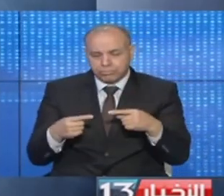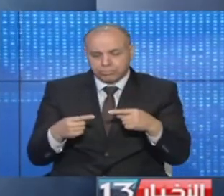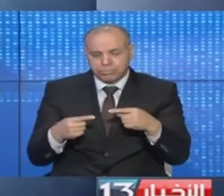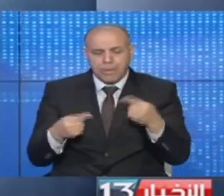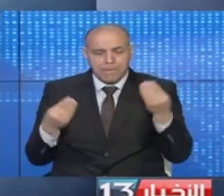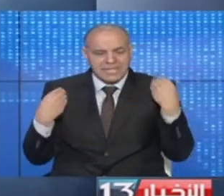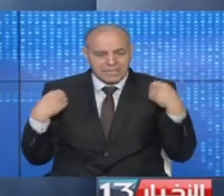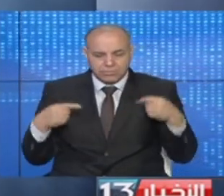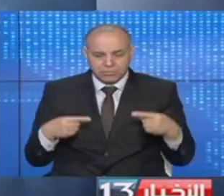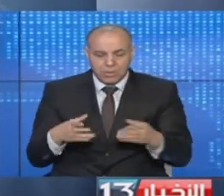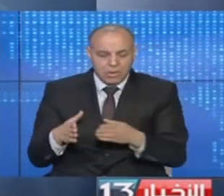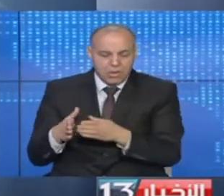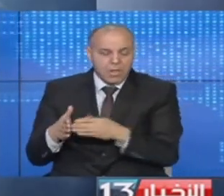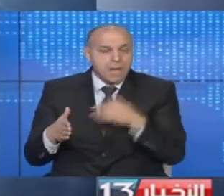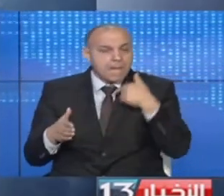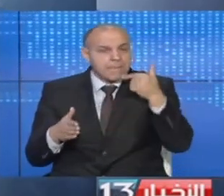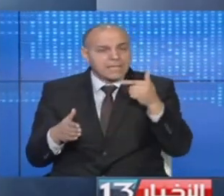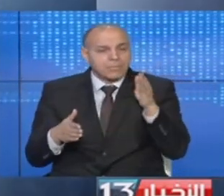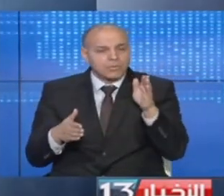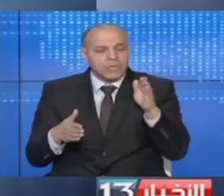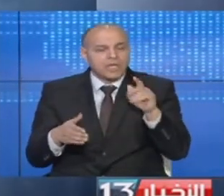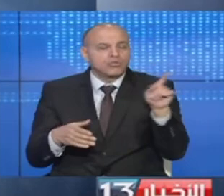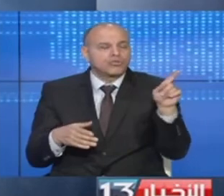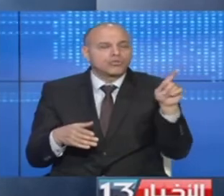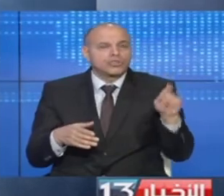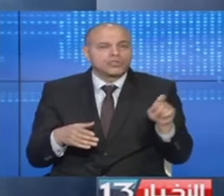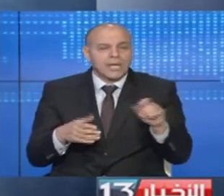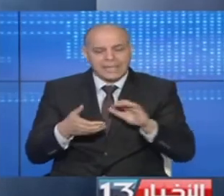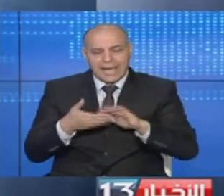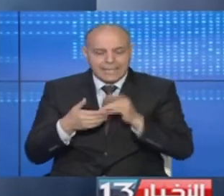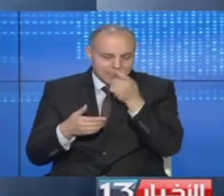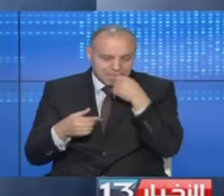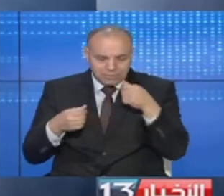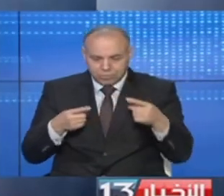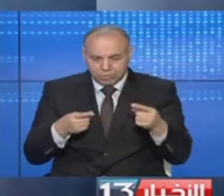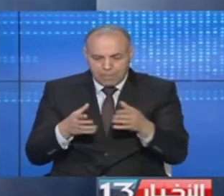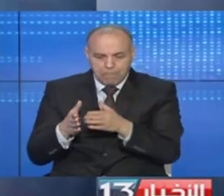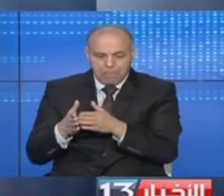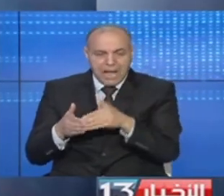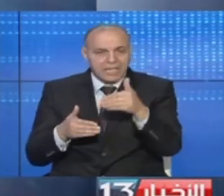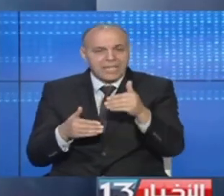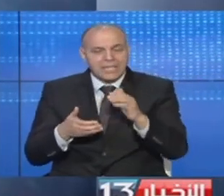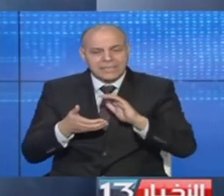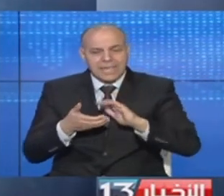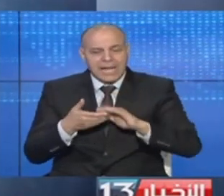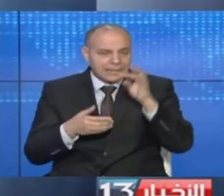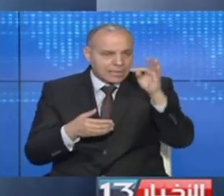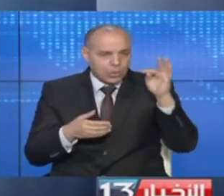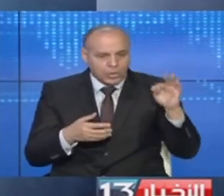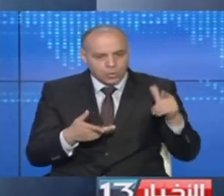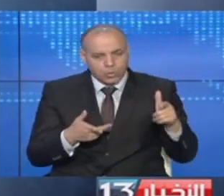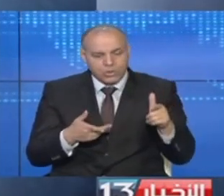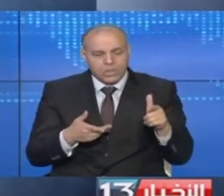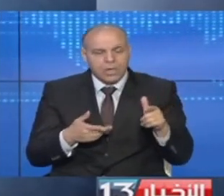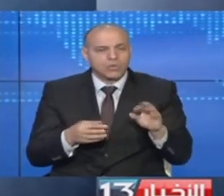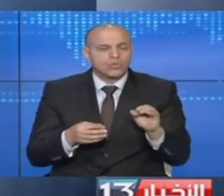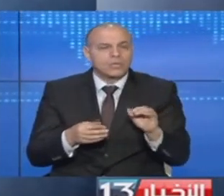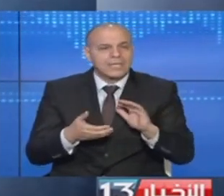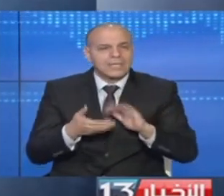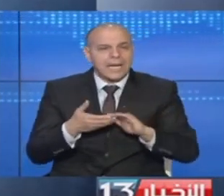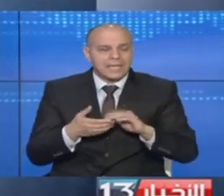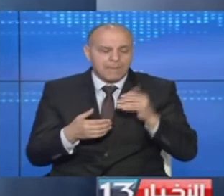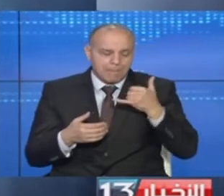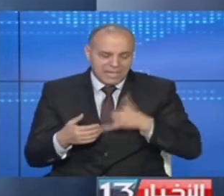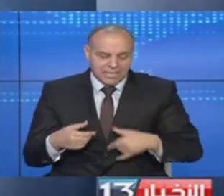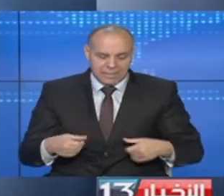النادي البنزرتي، ويباري مستقبل رجيش الاتحاد المنستيري فيما يلاقي اتحاد تطاوين جاره ضيفه اتحاد